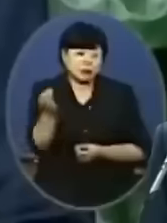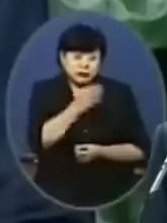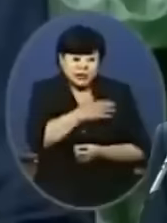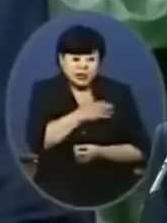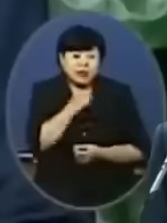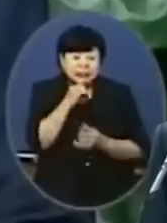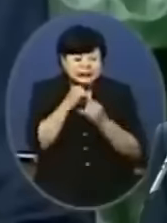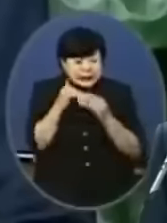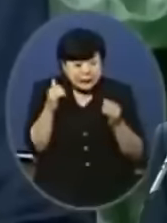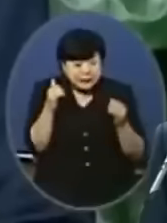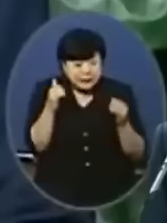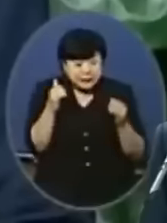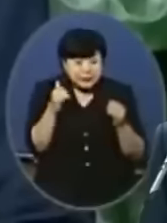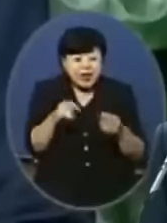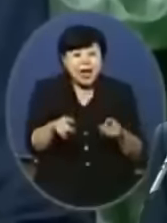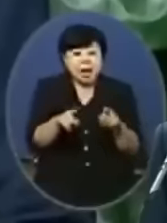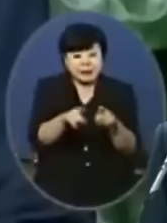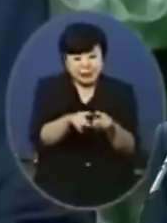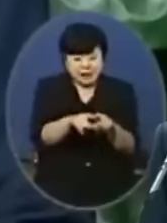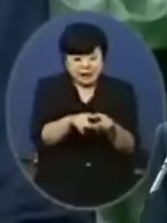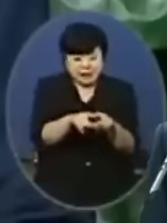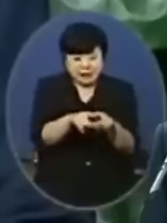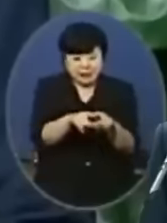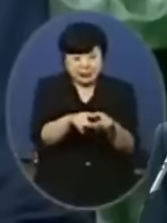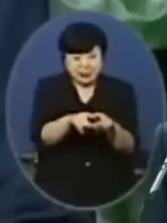부자하고 가난한 사람하고 함께